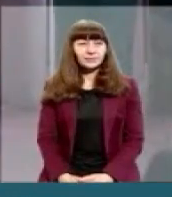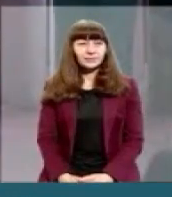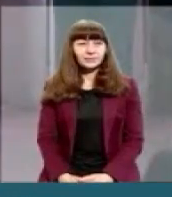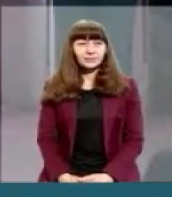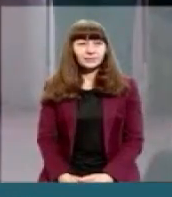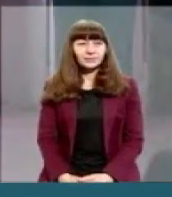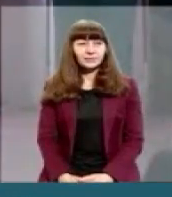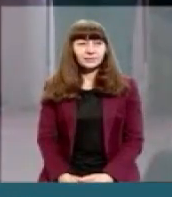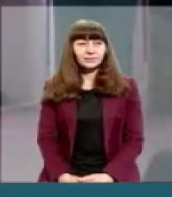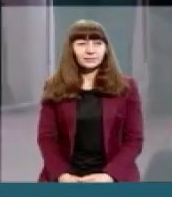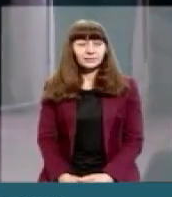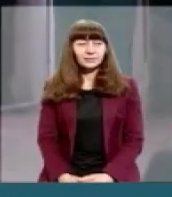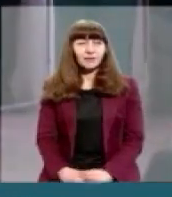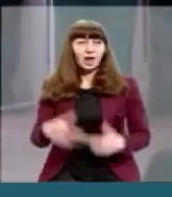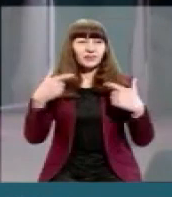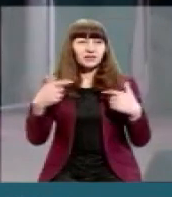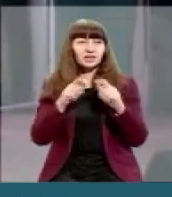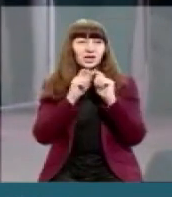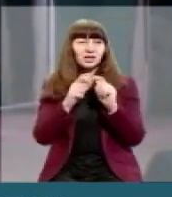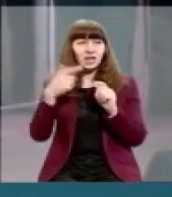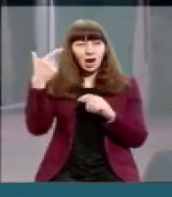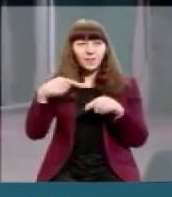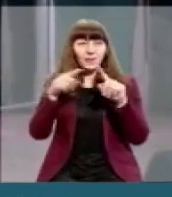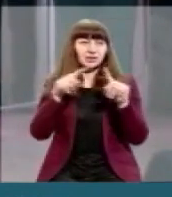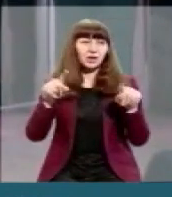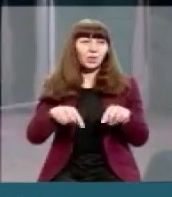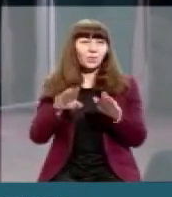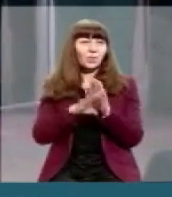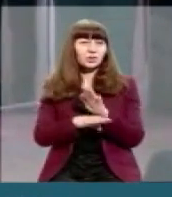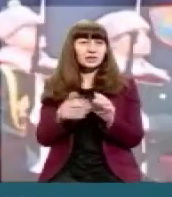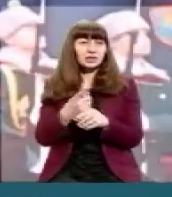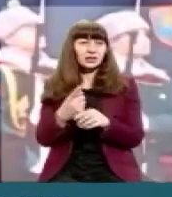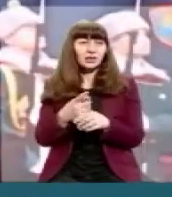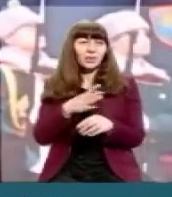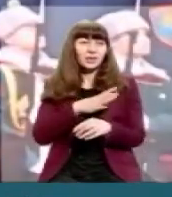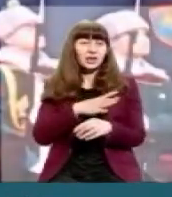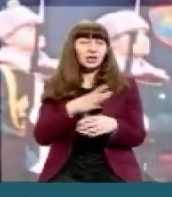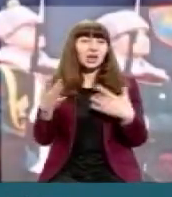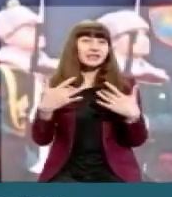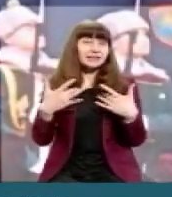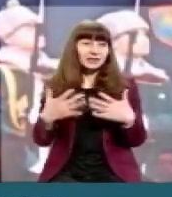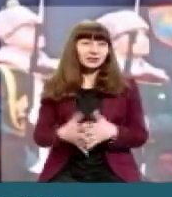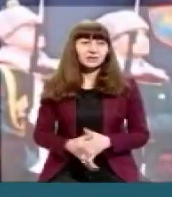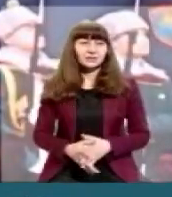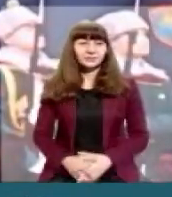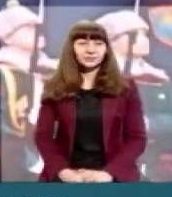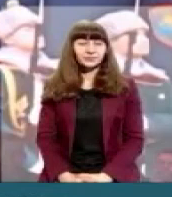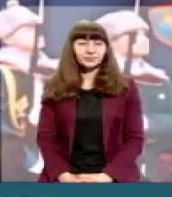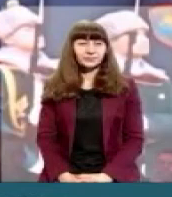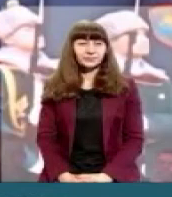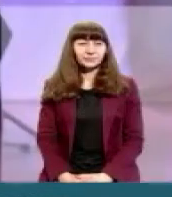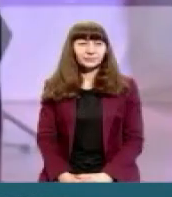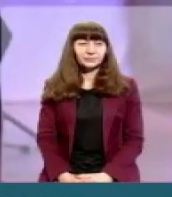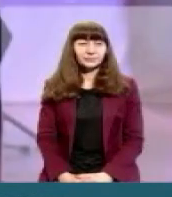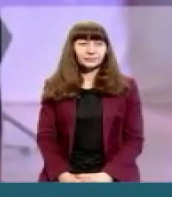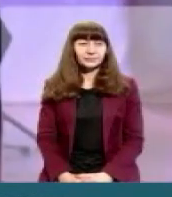достижение высоких результатов офицеры были награждены грамотами. После всех присутствующих ждал красочный концерт, в ходе которого военным оркестром были